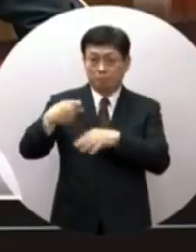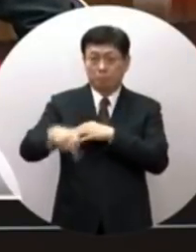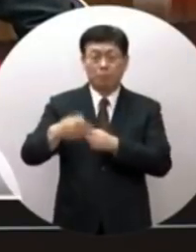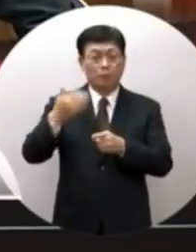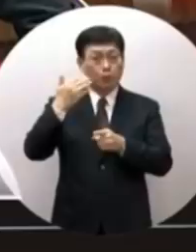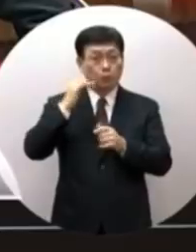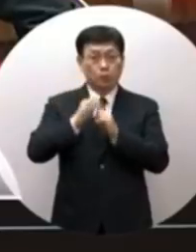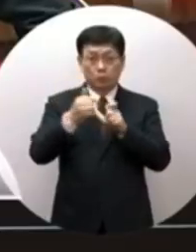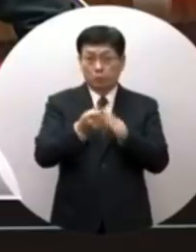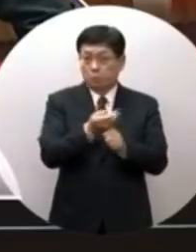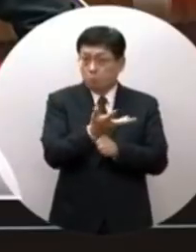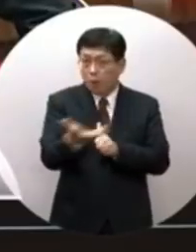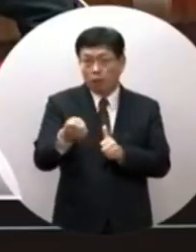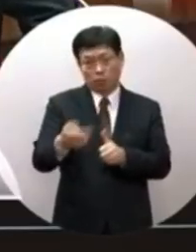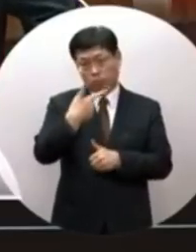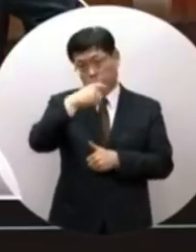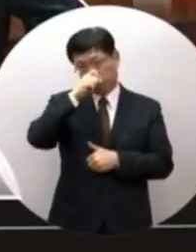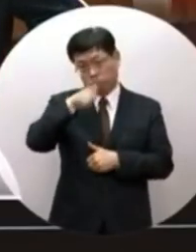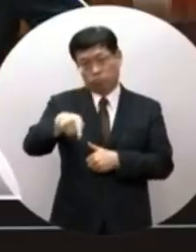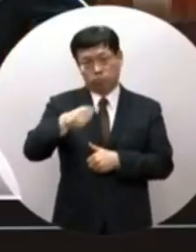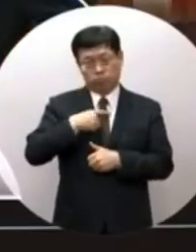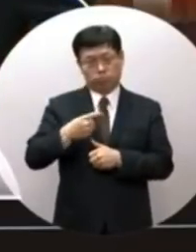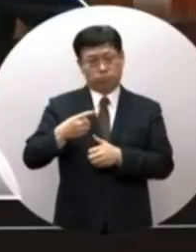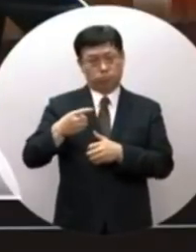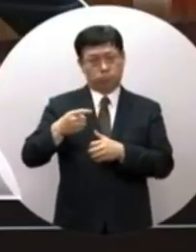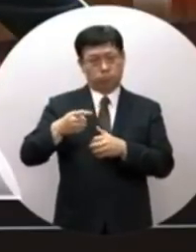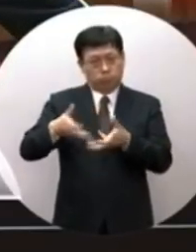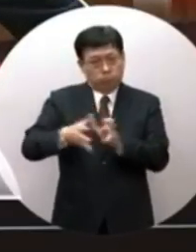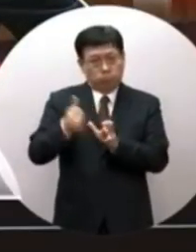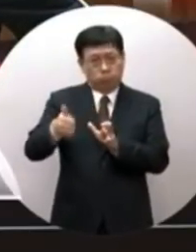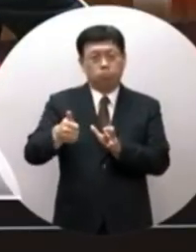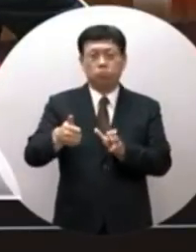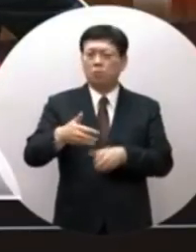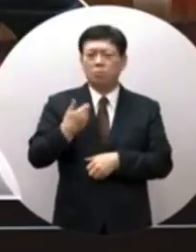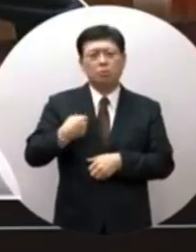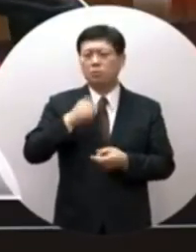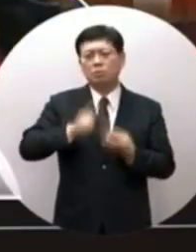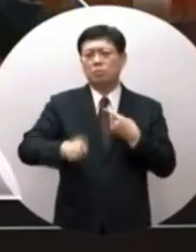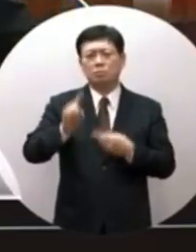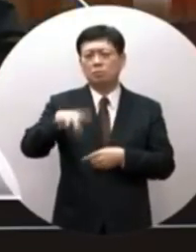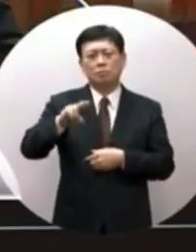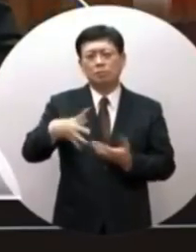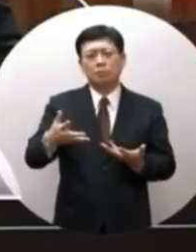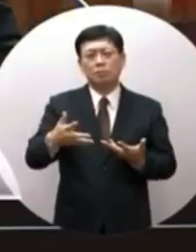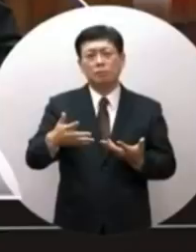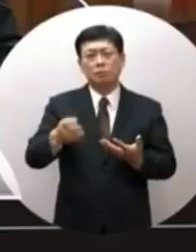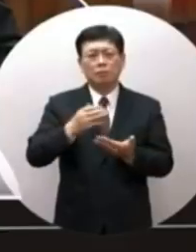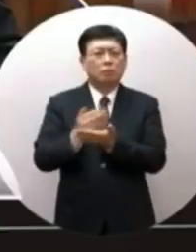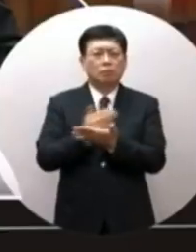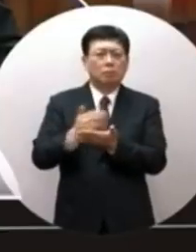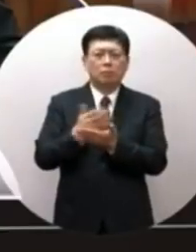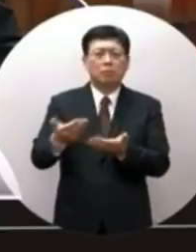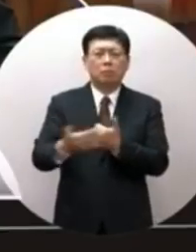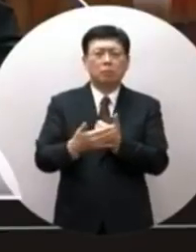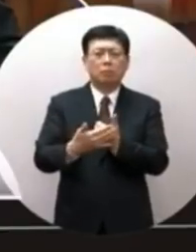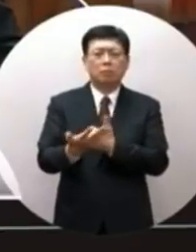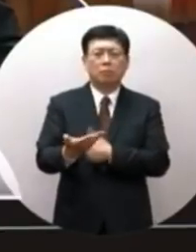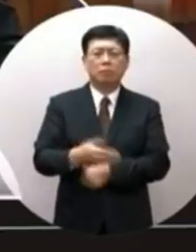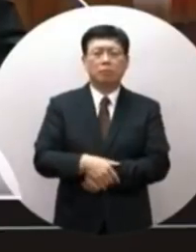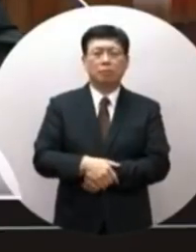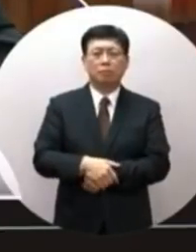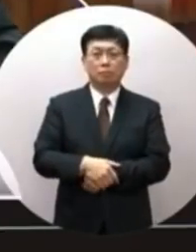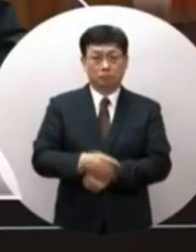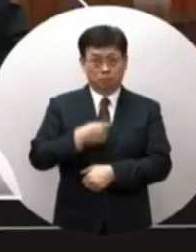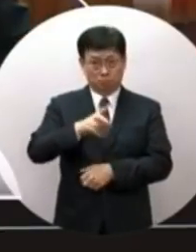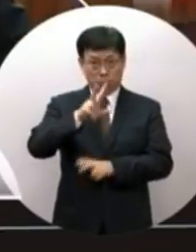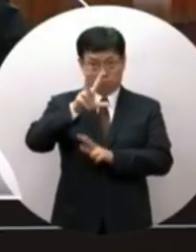区感染的时候，这是一个尖兵的部队，我唔知道我唔丢得带，你别搞我评论去了。欸、你